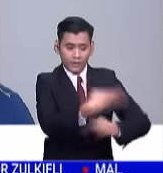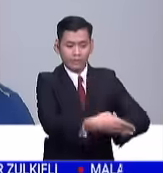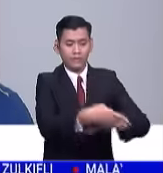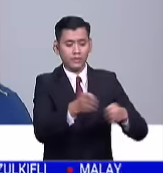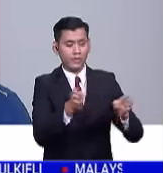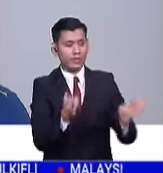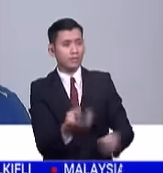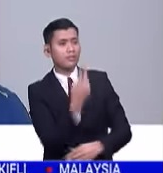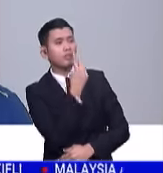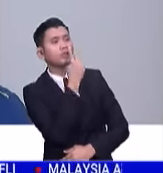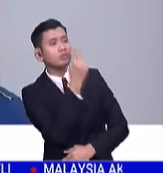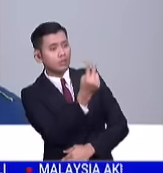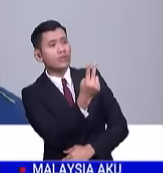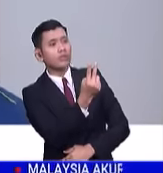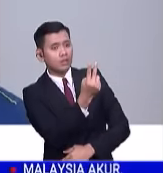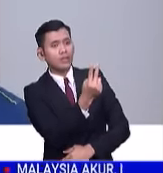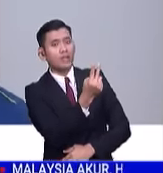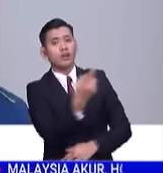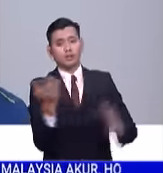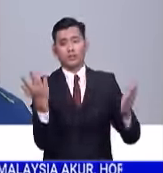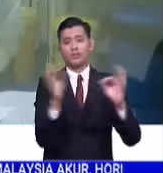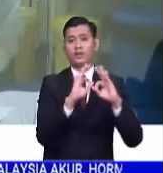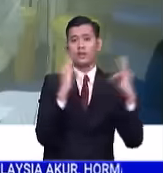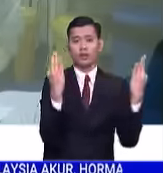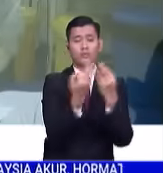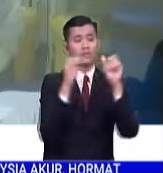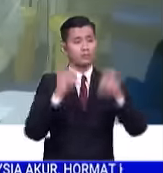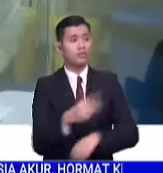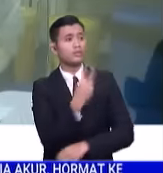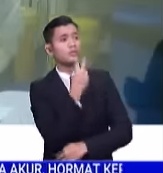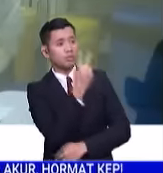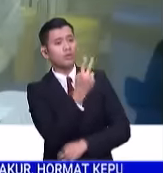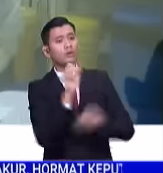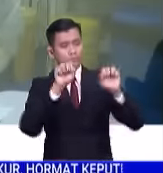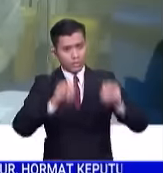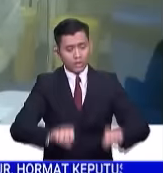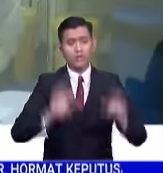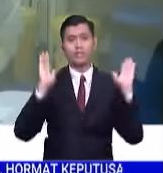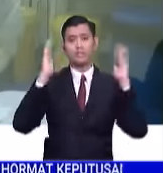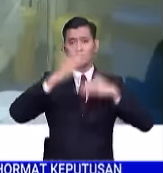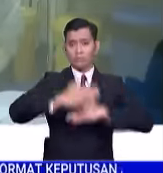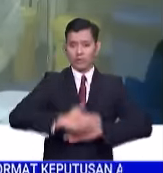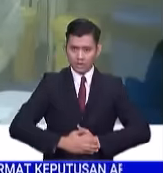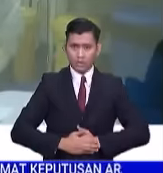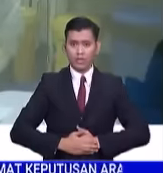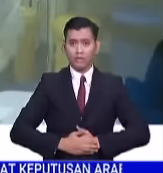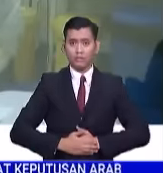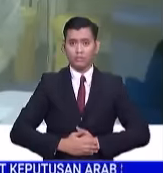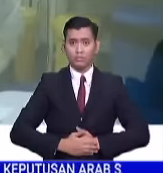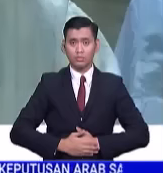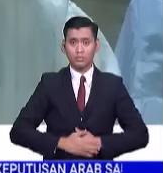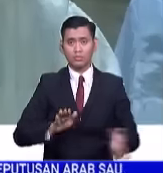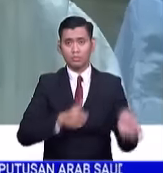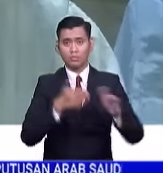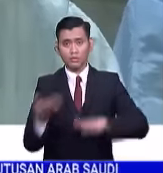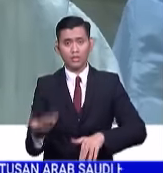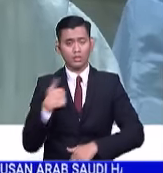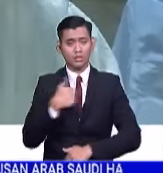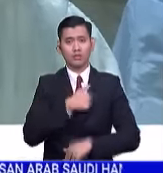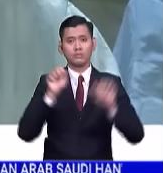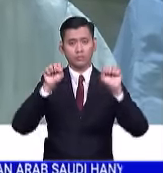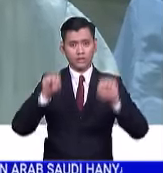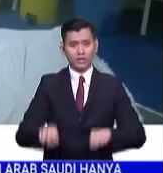Jadi waris setidak-tidaknya dapat bersama menunaikan solat jenazah, dan kita syurkan kepada ahli keluarga dan